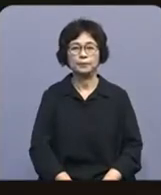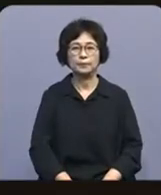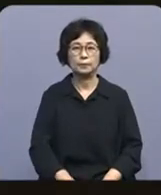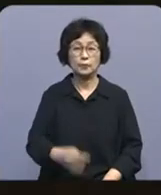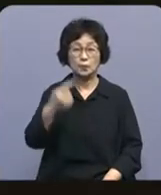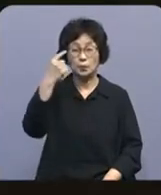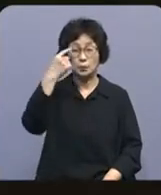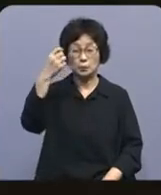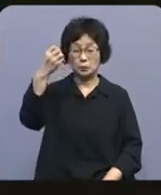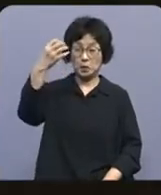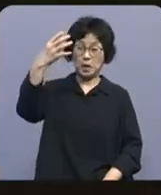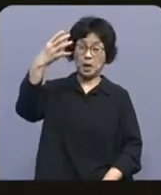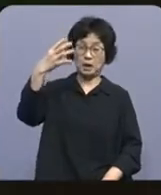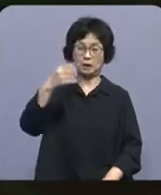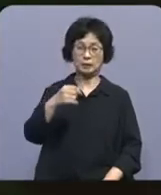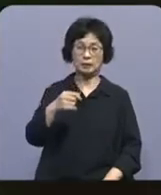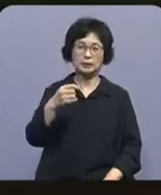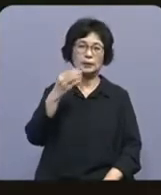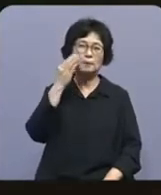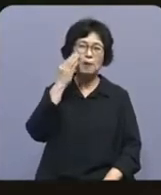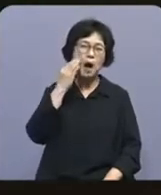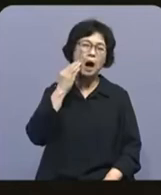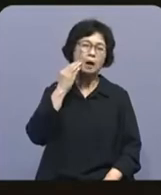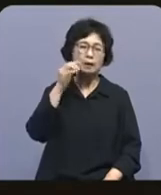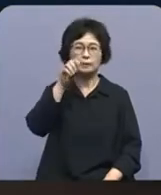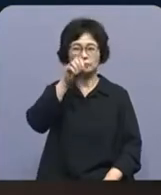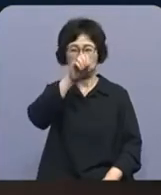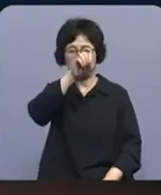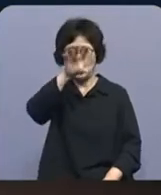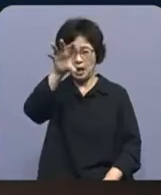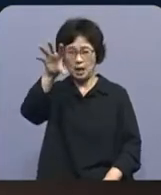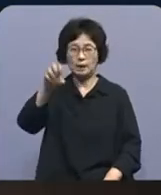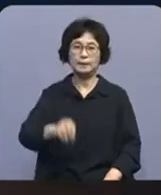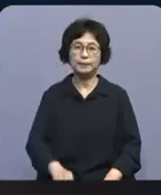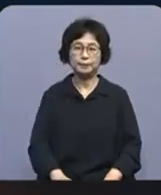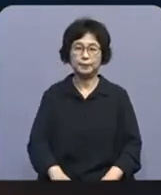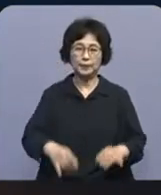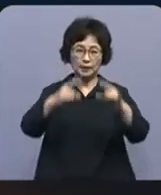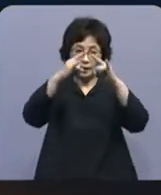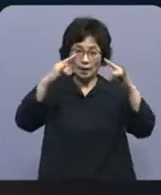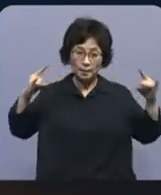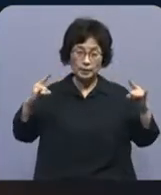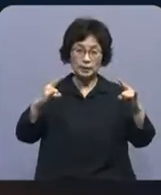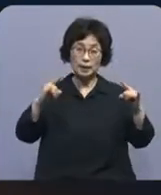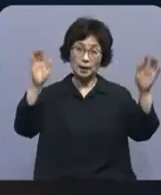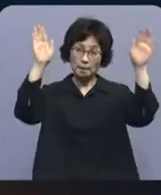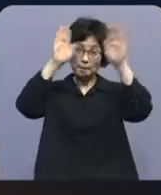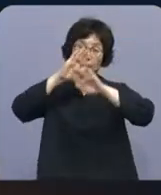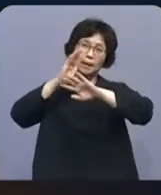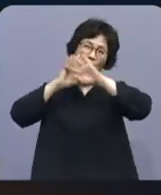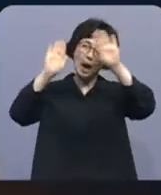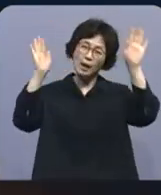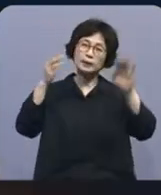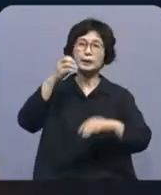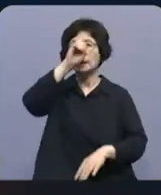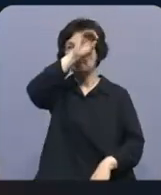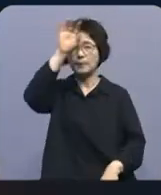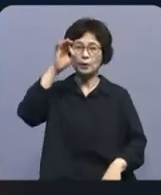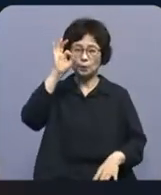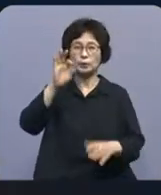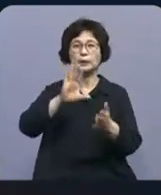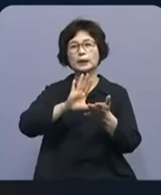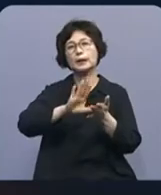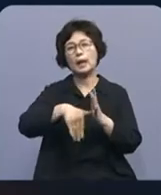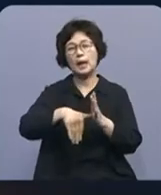눈이 부실 정도로 밝은 초록 빛을 내는 레이저 포인터 입니다 캠핑장 등에서는 밤하늘 별을 볼 때 사용해 이른바